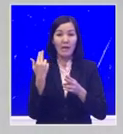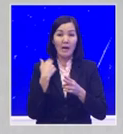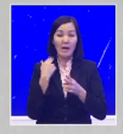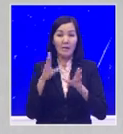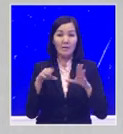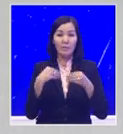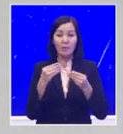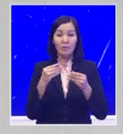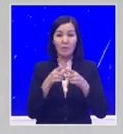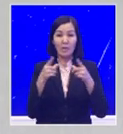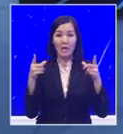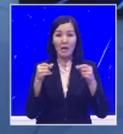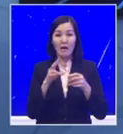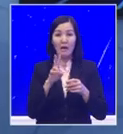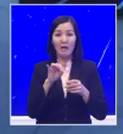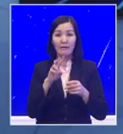арнайы анықтама ұсыну қажет.